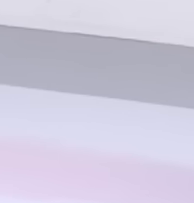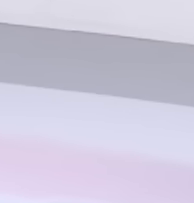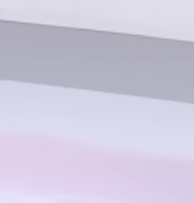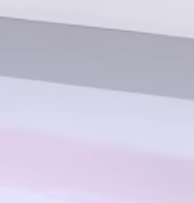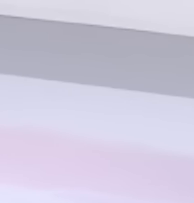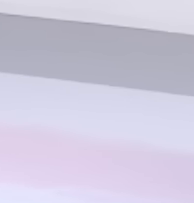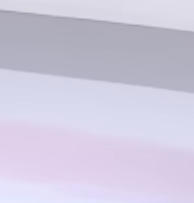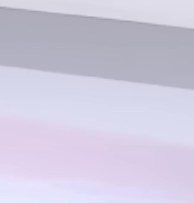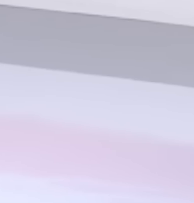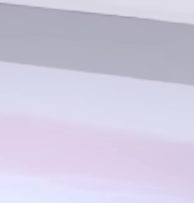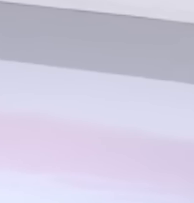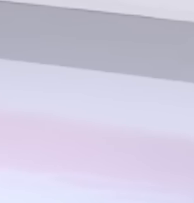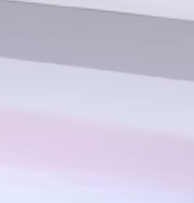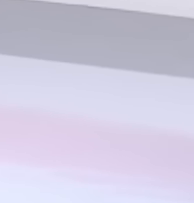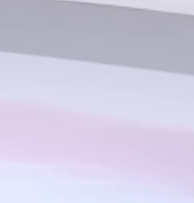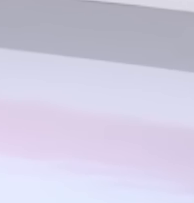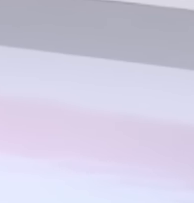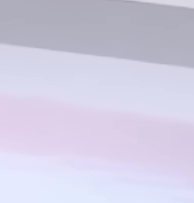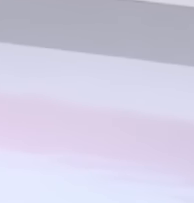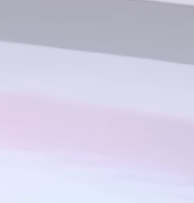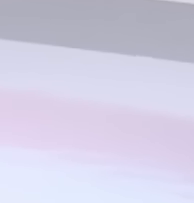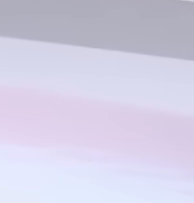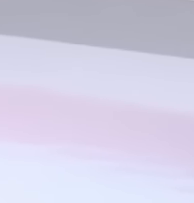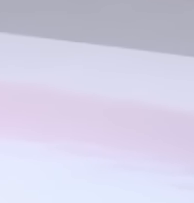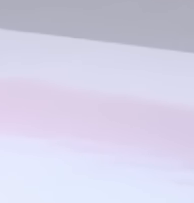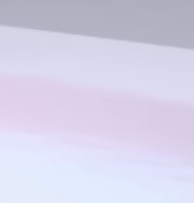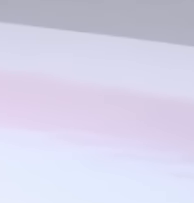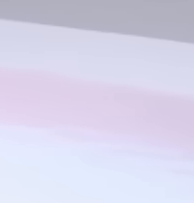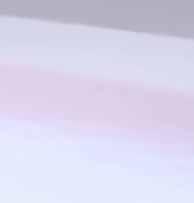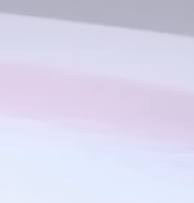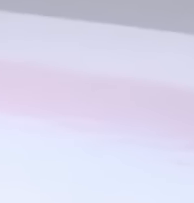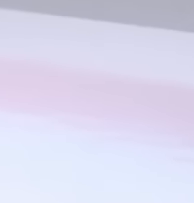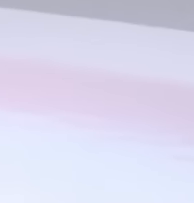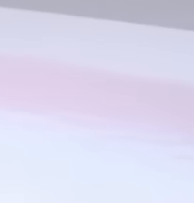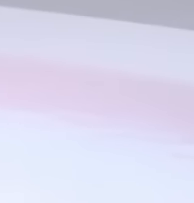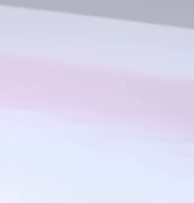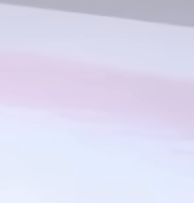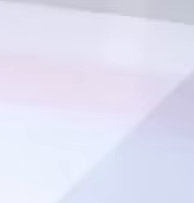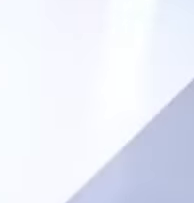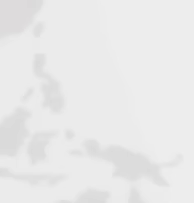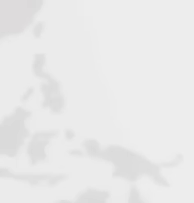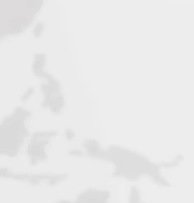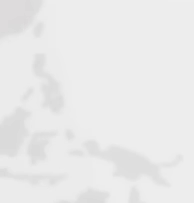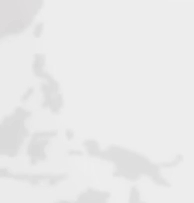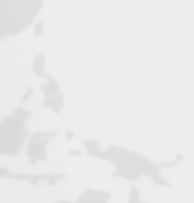Ako si Ato Maraulio mula sa GMA Integrated News, ang News Authority ng Pilipino.